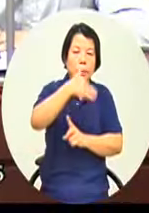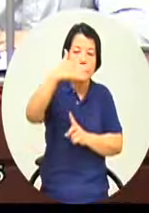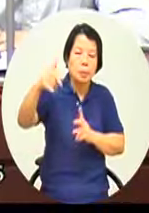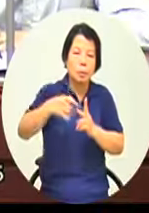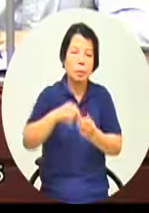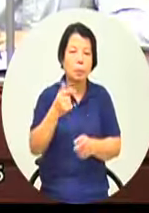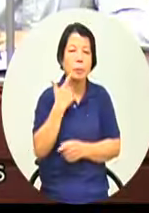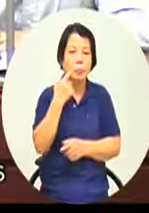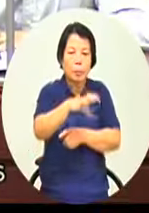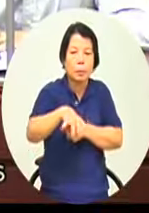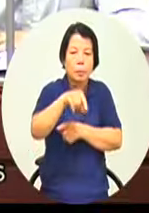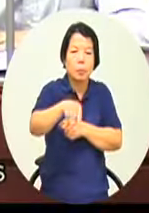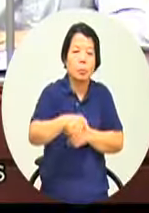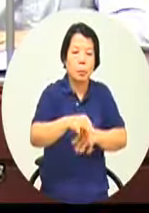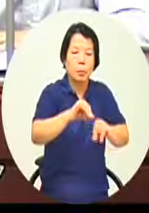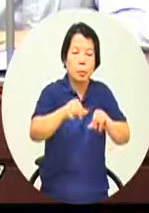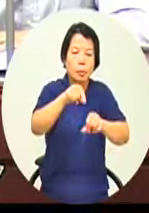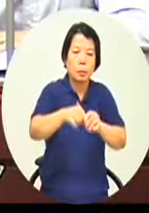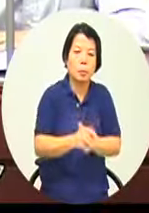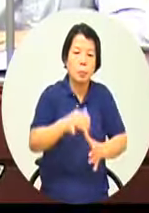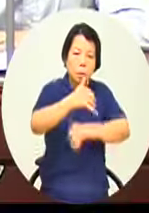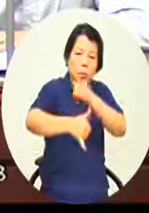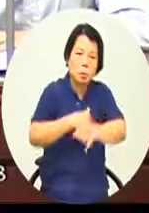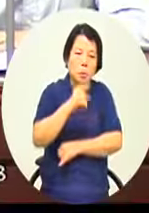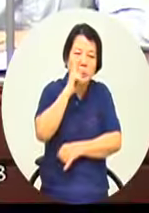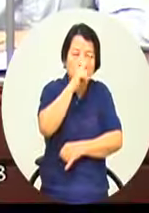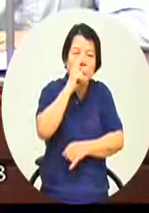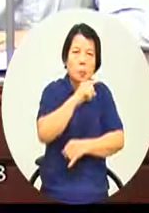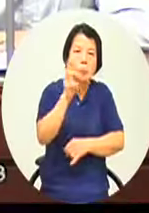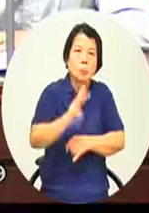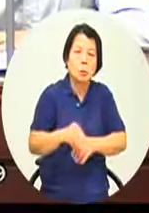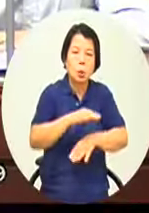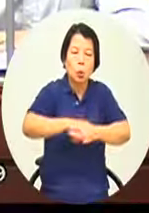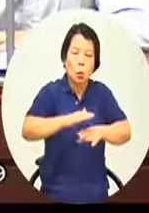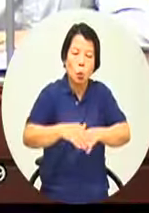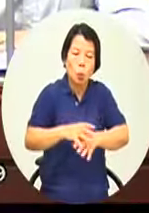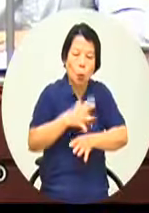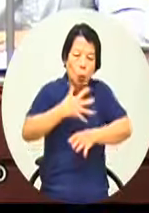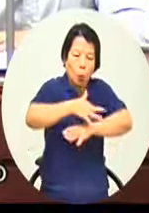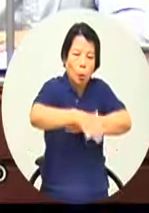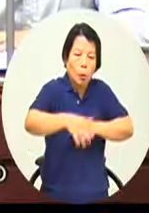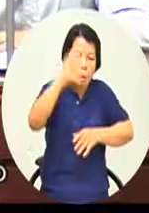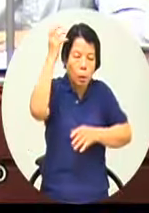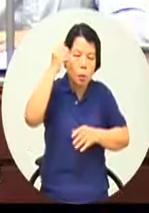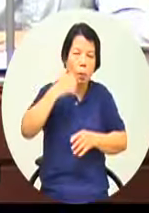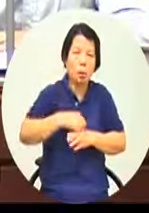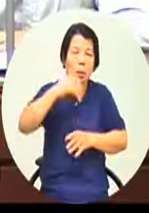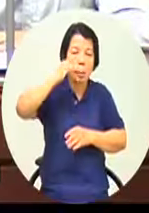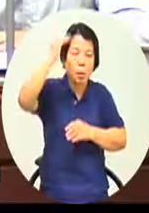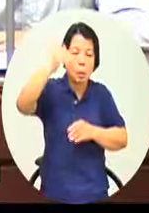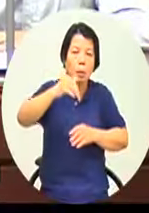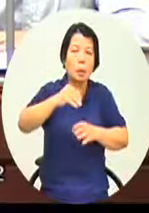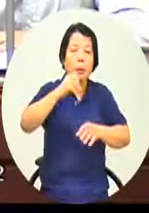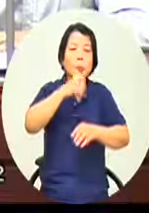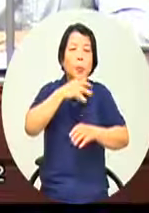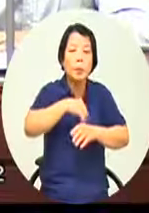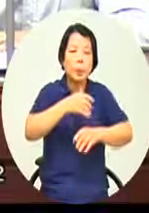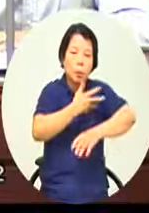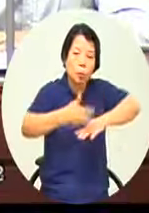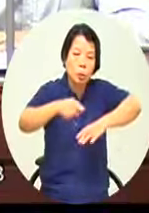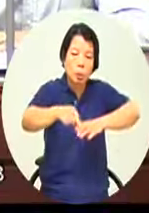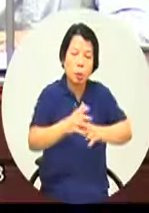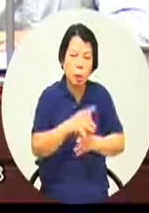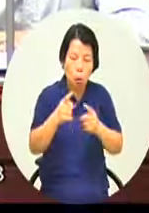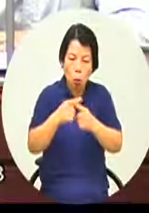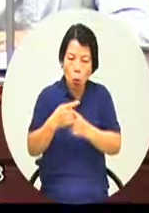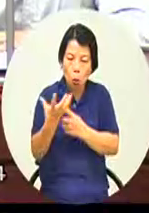域， 是 那它的生活污水还是会排到那个高屏溪。那我们在这两个区域人口比较集中的地方，我